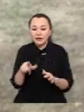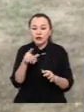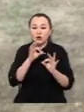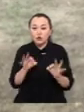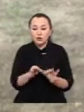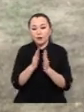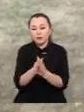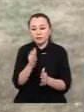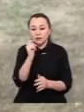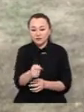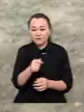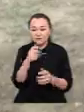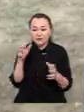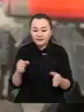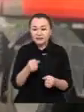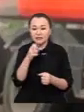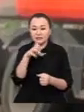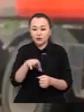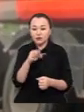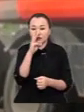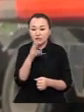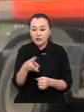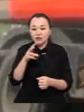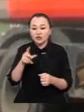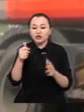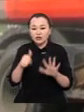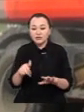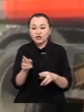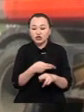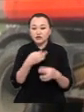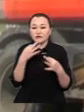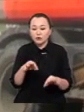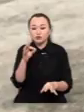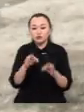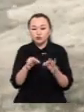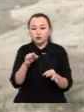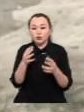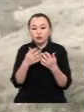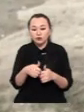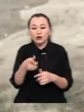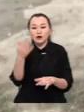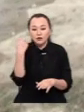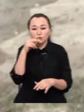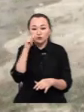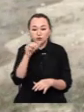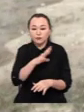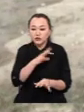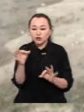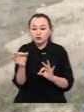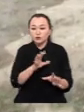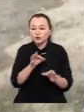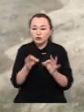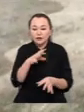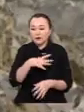Прокурор попросил назначить владельцу СТО 3,5 года лишения свободы, но суд учел то, что ранее мужчина был не судим,